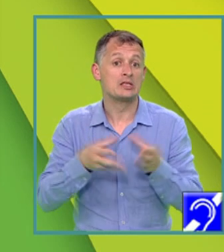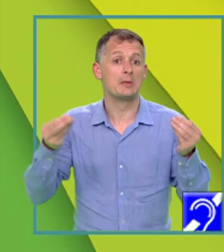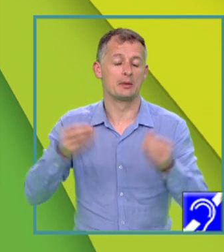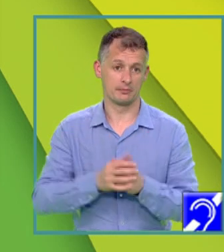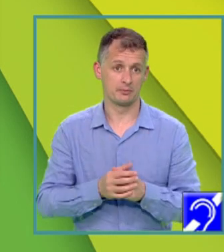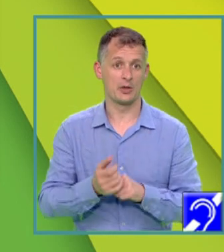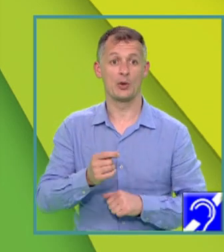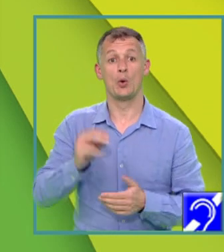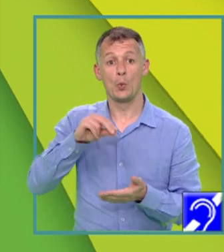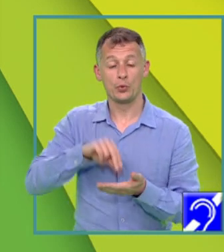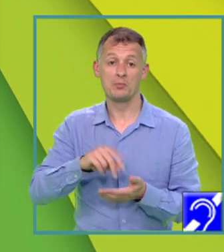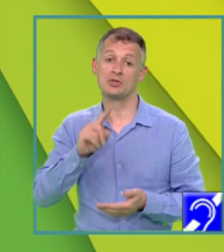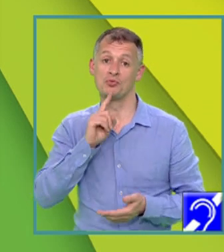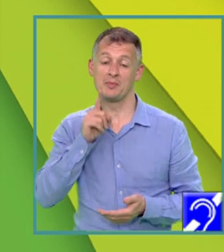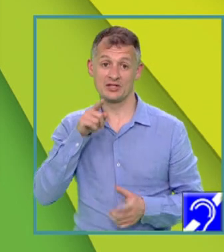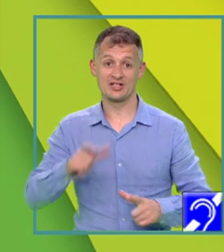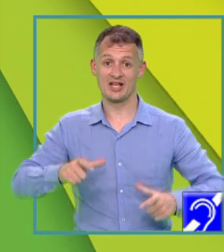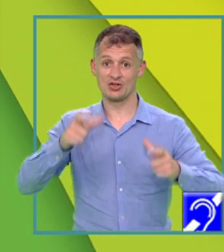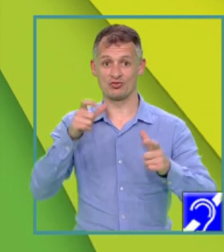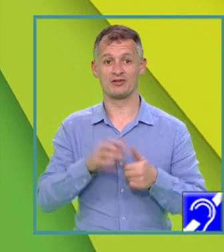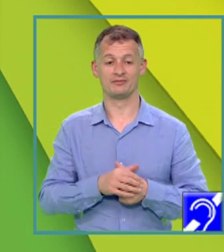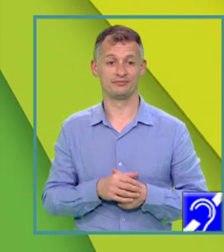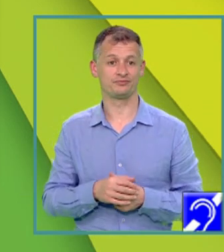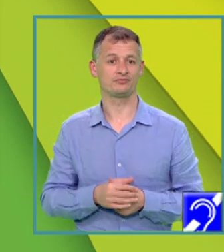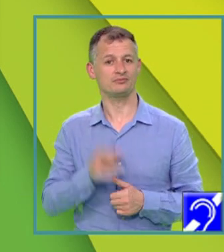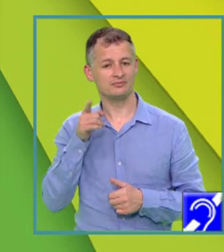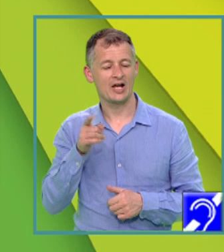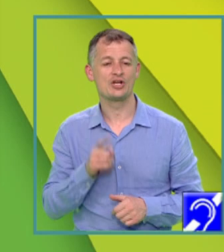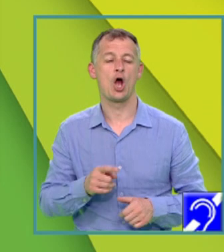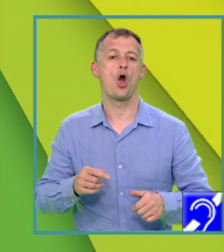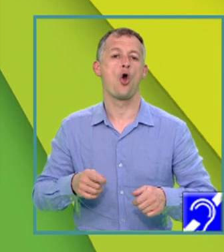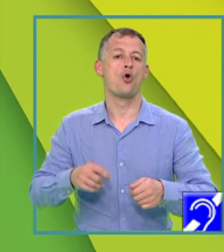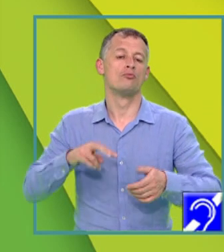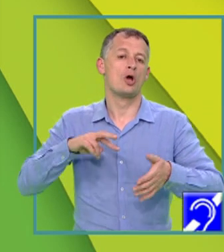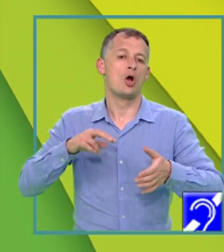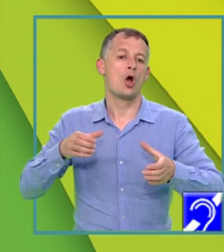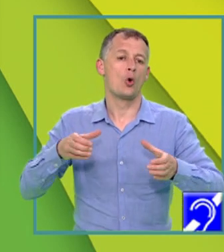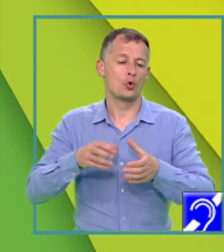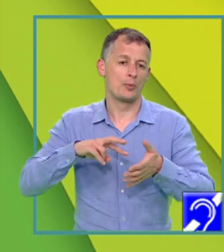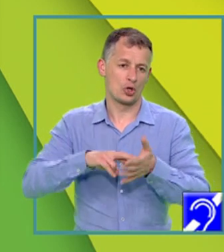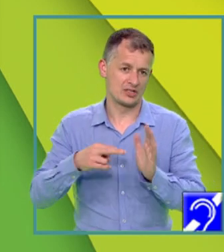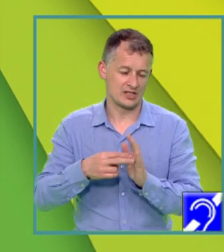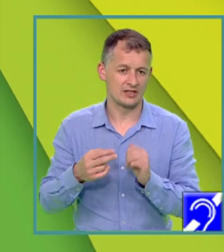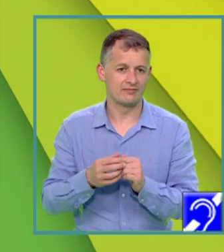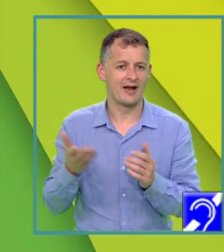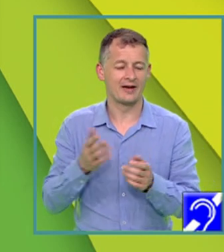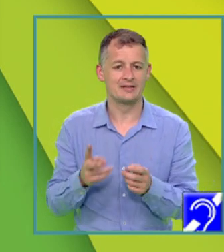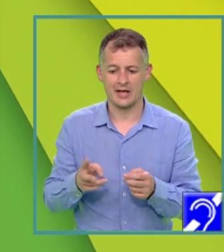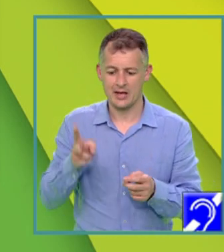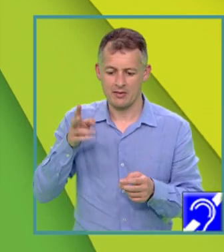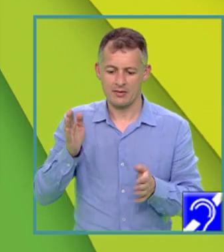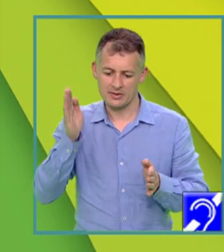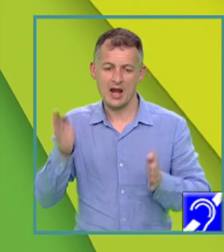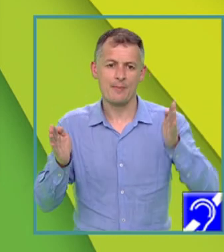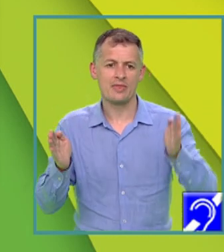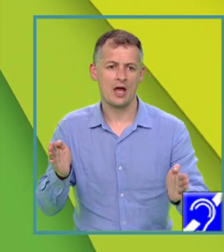putem să denumim instituția ca acea organizație ce este întotdeauna delimitată și spațial și